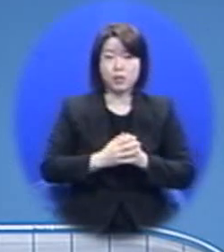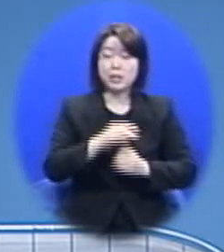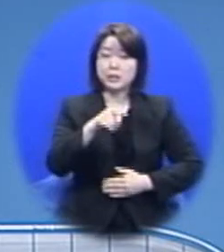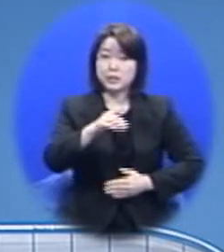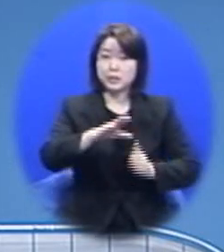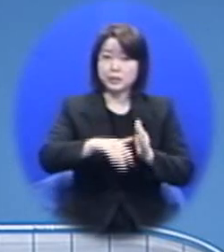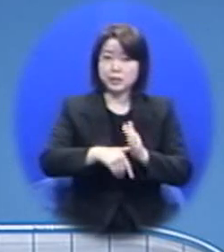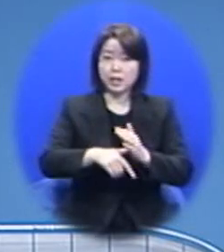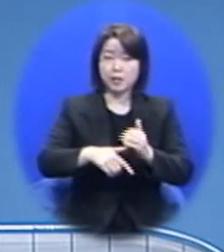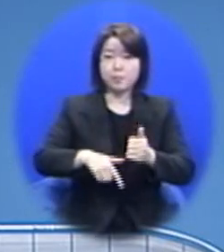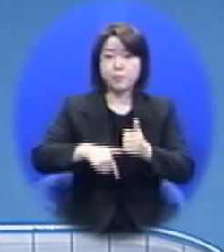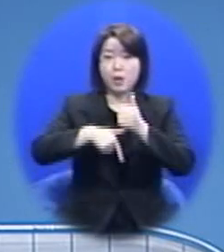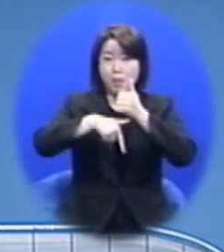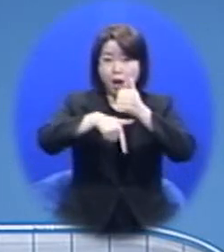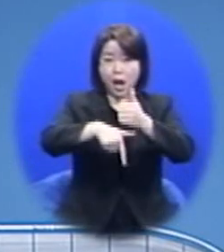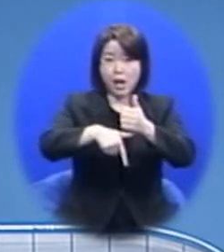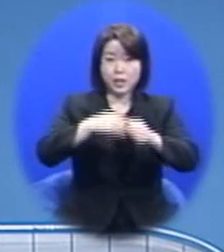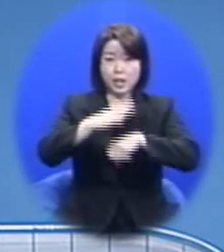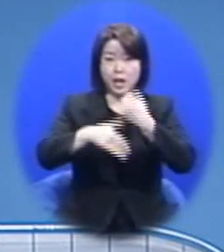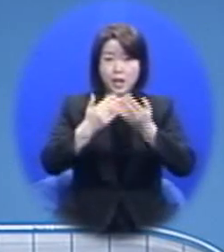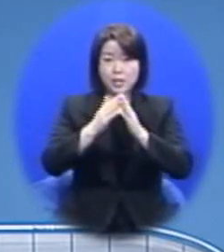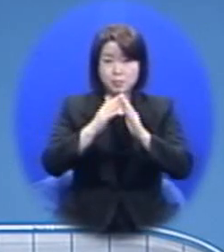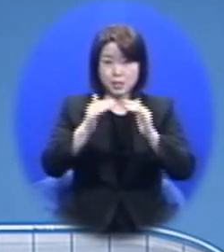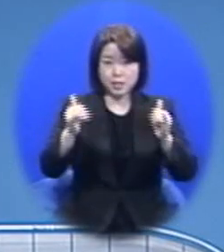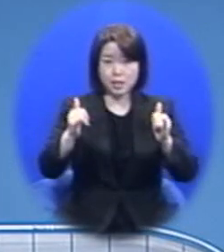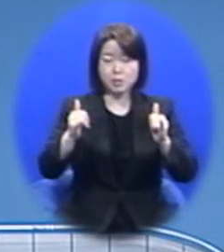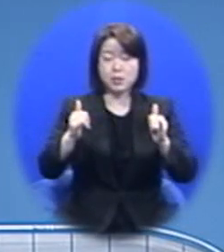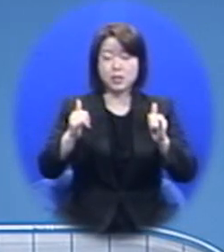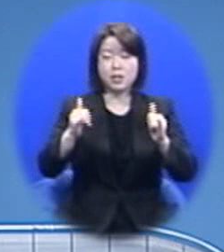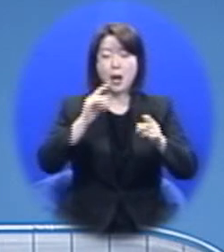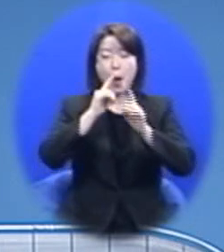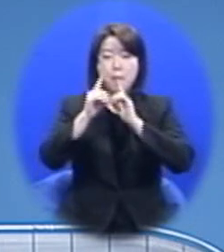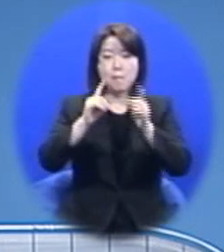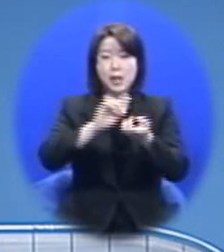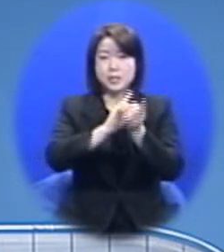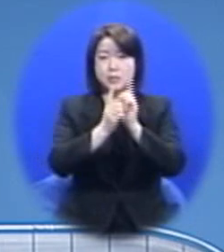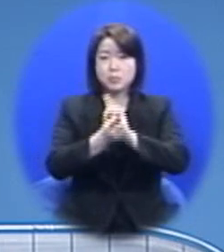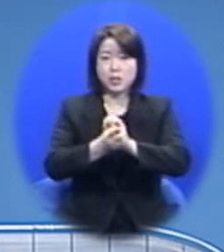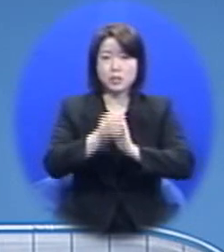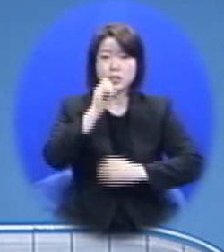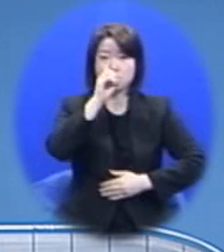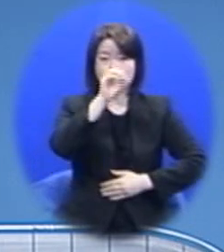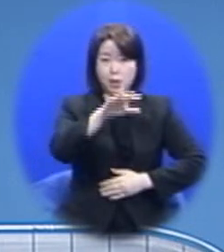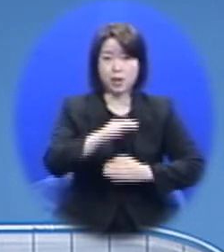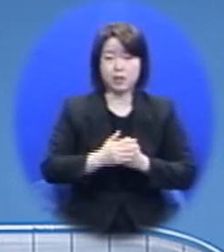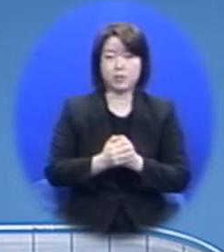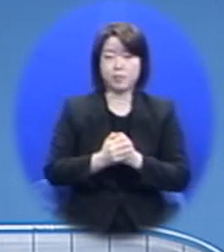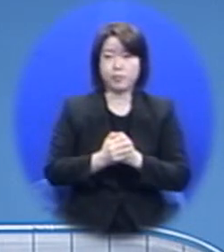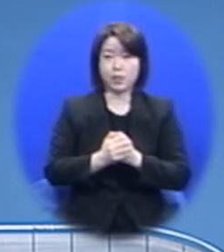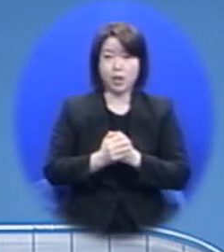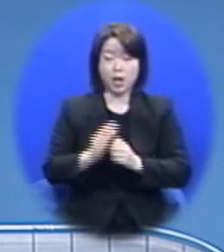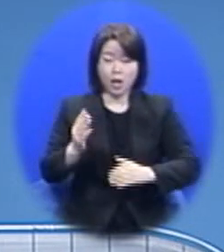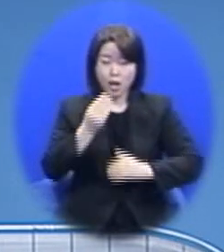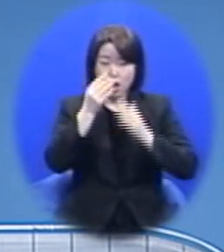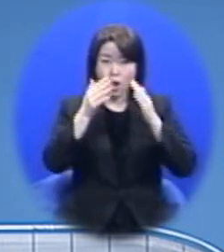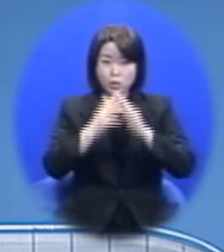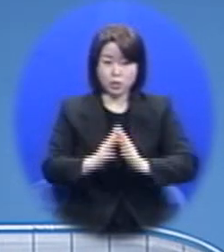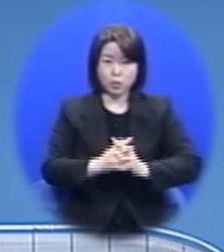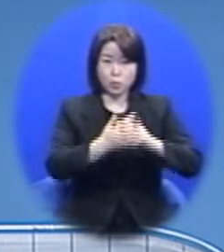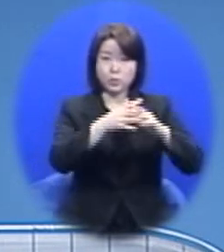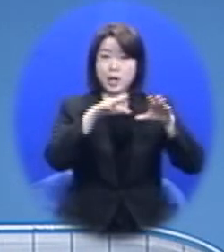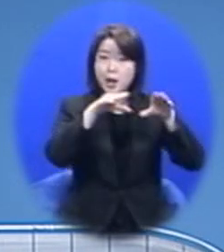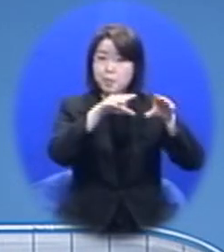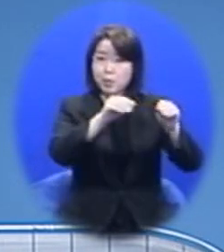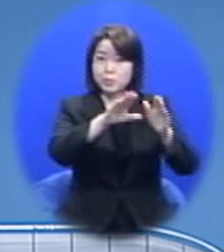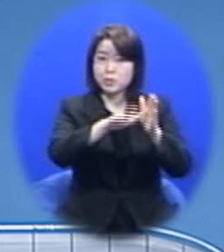그때 학개 선지자가 하나님의 말씀을 대언했습니다. 성전 공사가 중단된 기간 동안 극심한